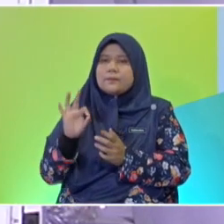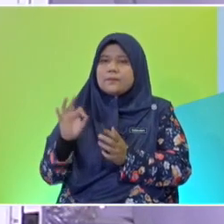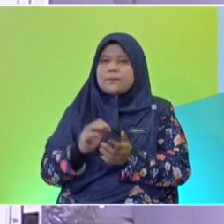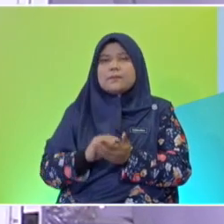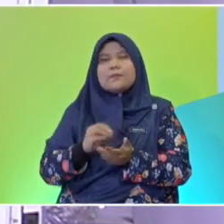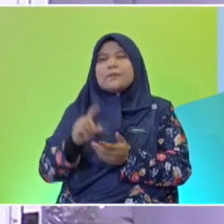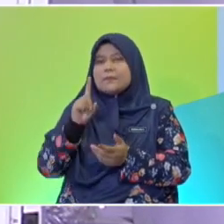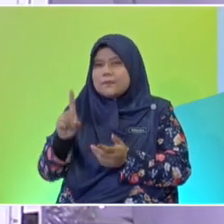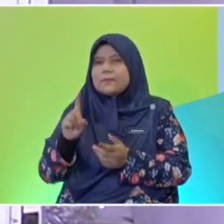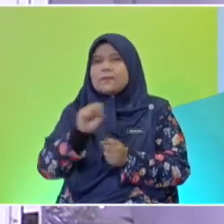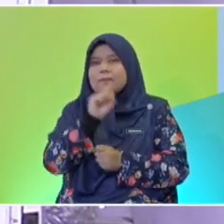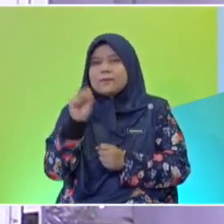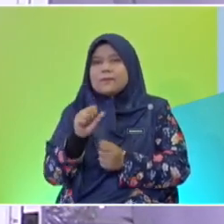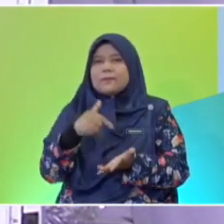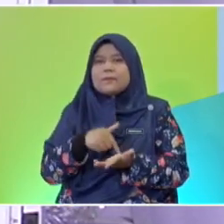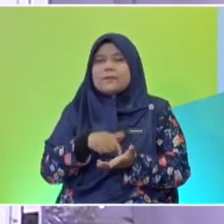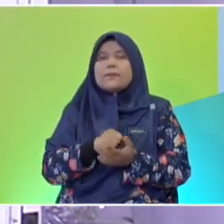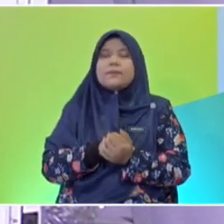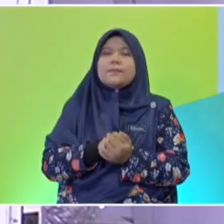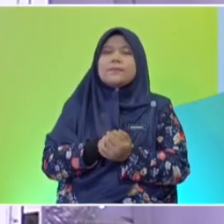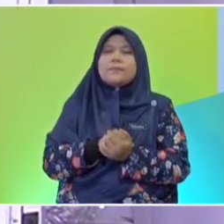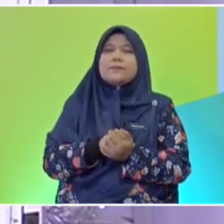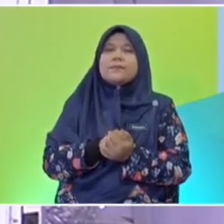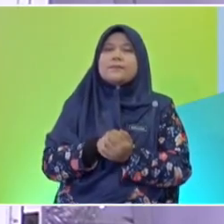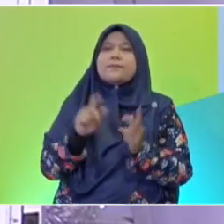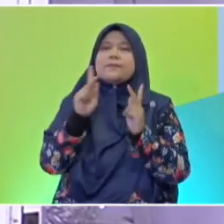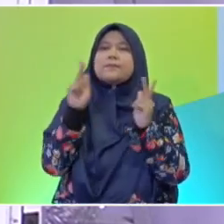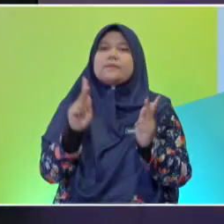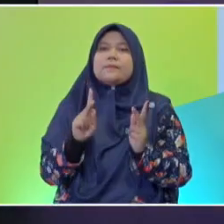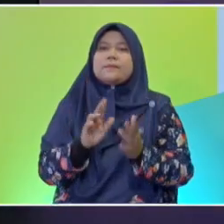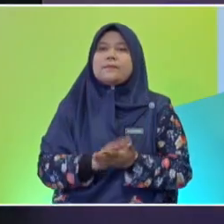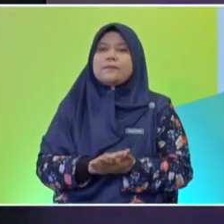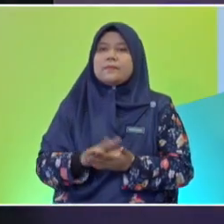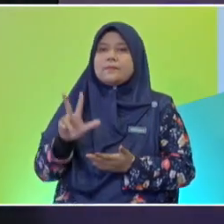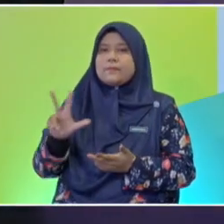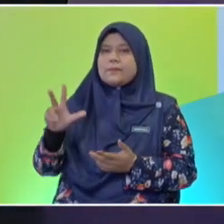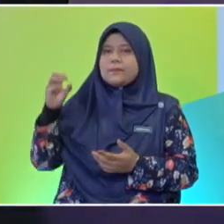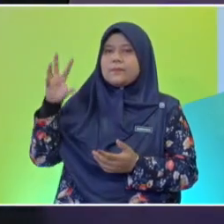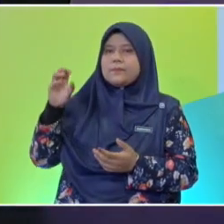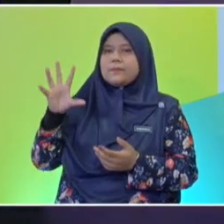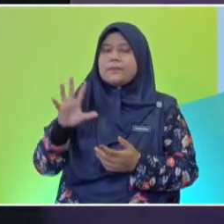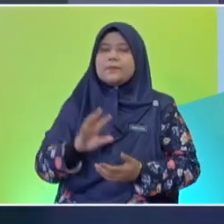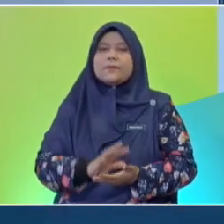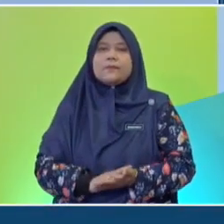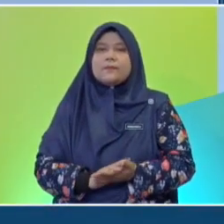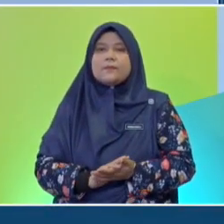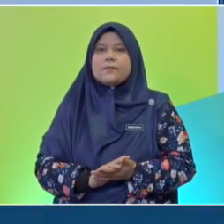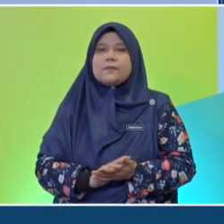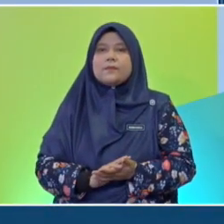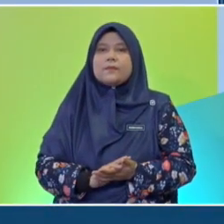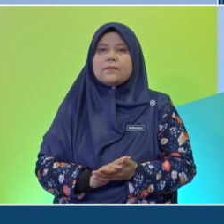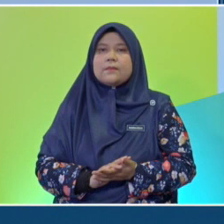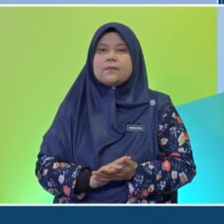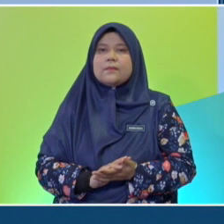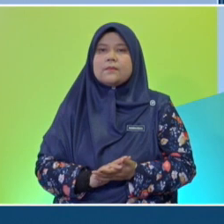Oke Baik kuis yang kelima Oke tiga bintang geometri lintas yang tadi